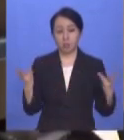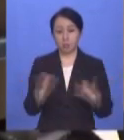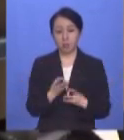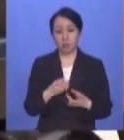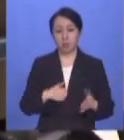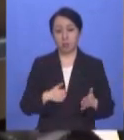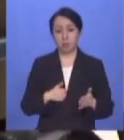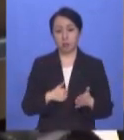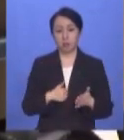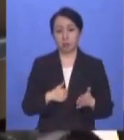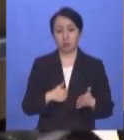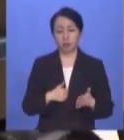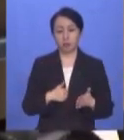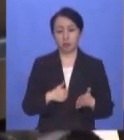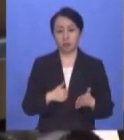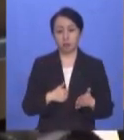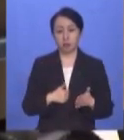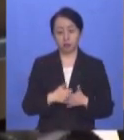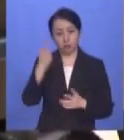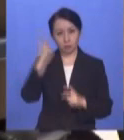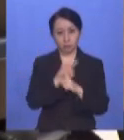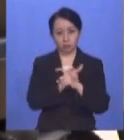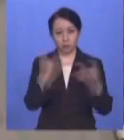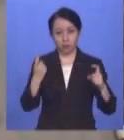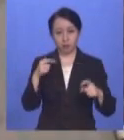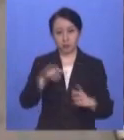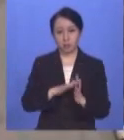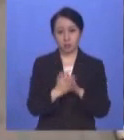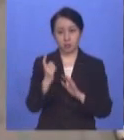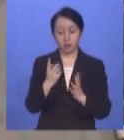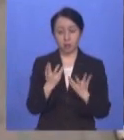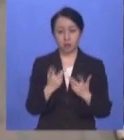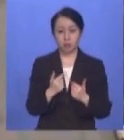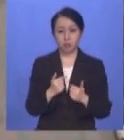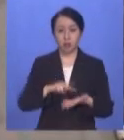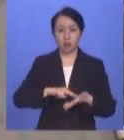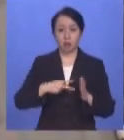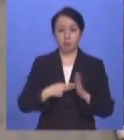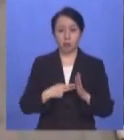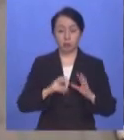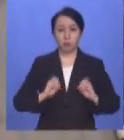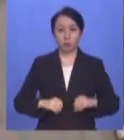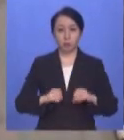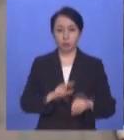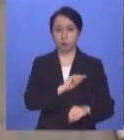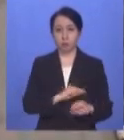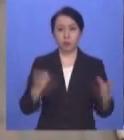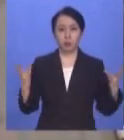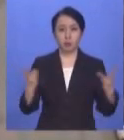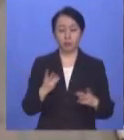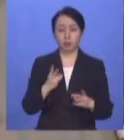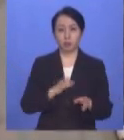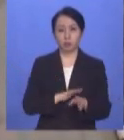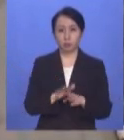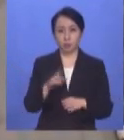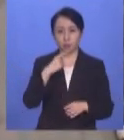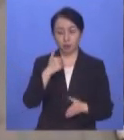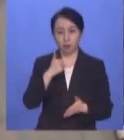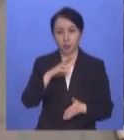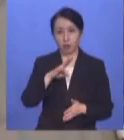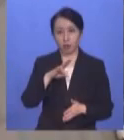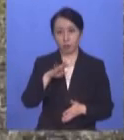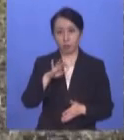до сведения хозяйств и с ними отработать. Намеченный план на эту посевную кампанию необходимо исполнить, отметил